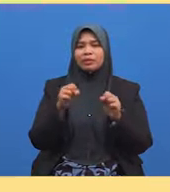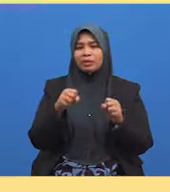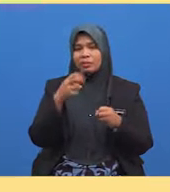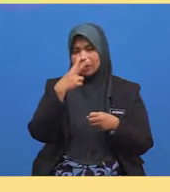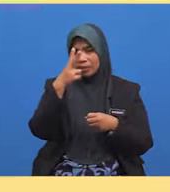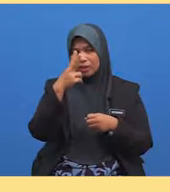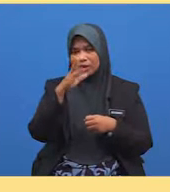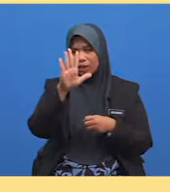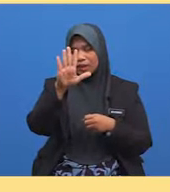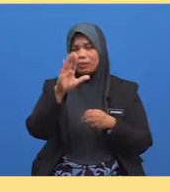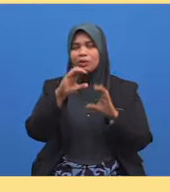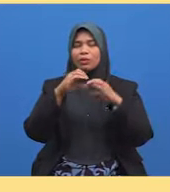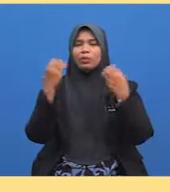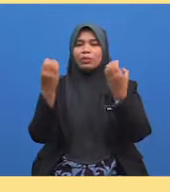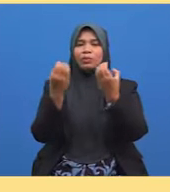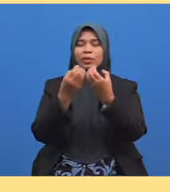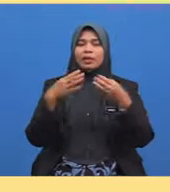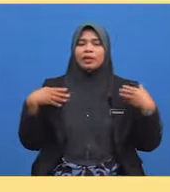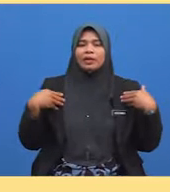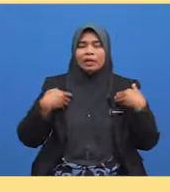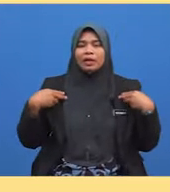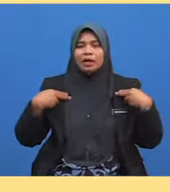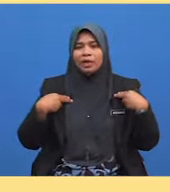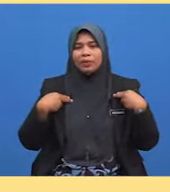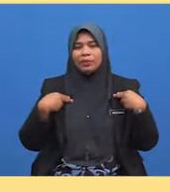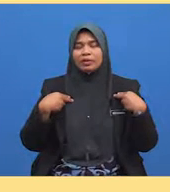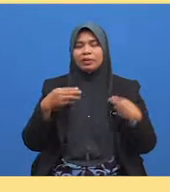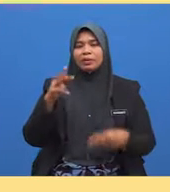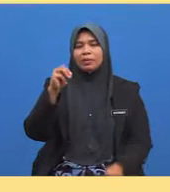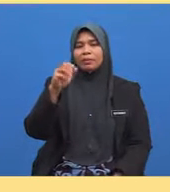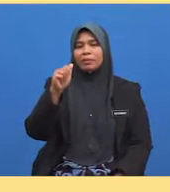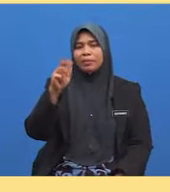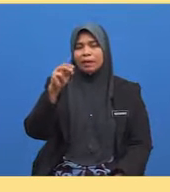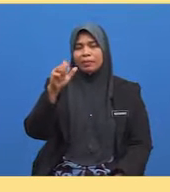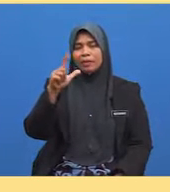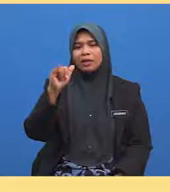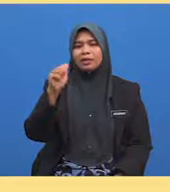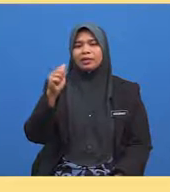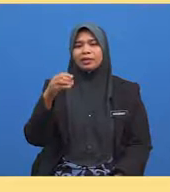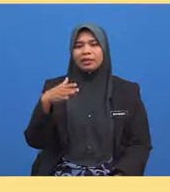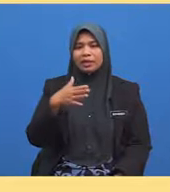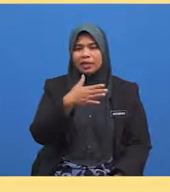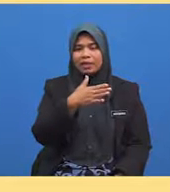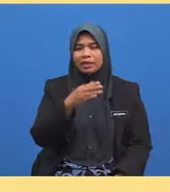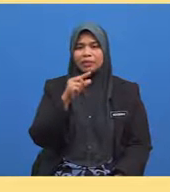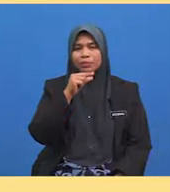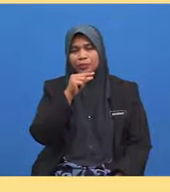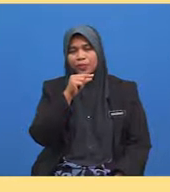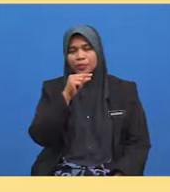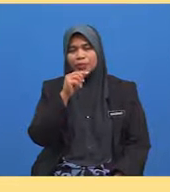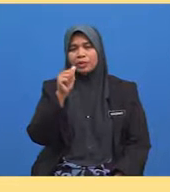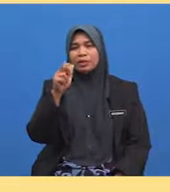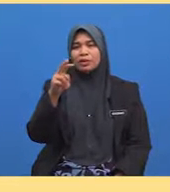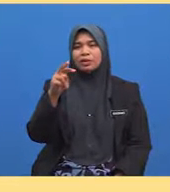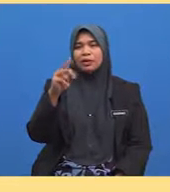Di sini kita dapat melihat 5 kumpulan haiwan tersebut iaitu mamalia, ikan, buron, amfibia,